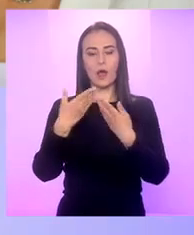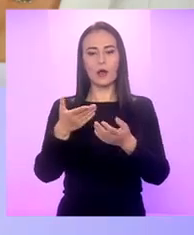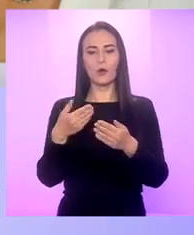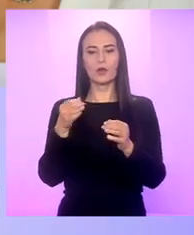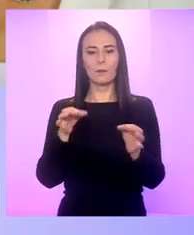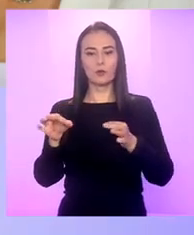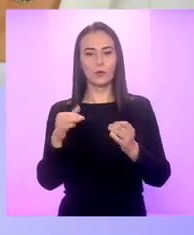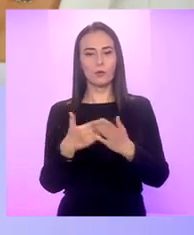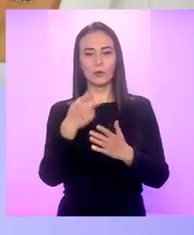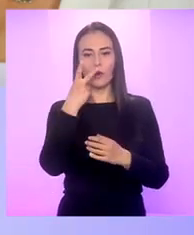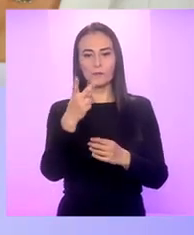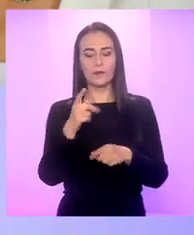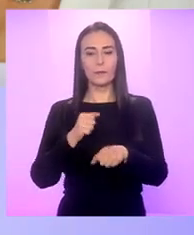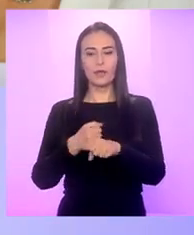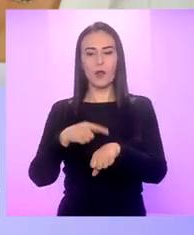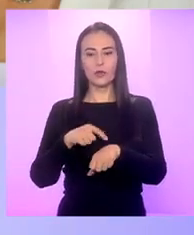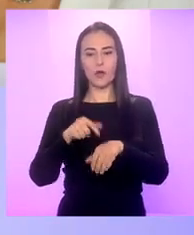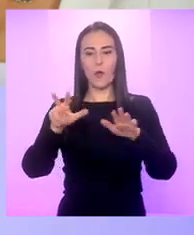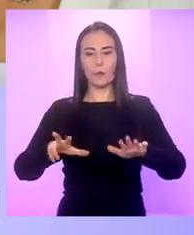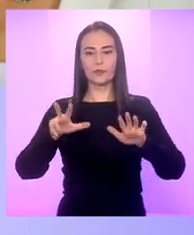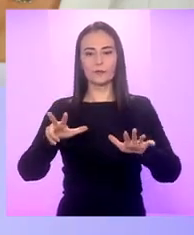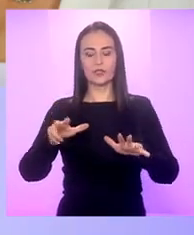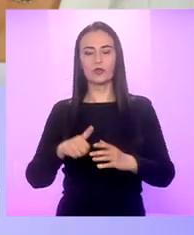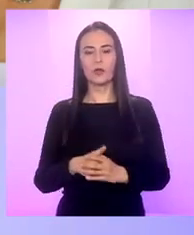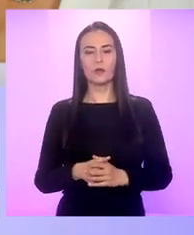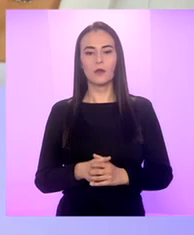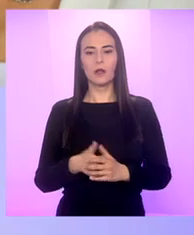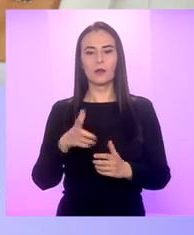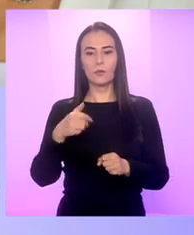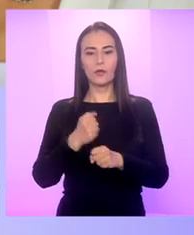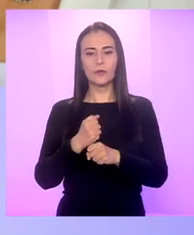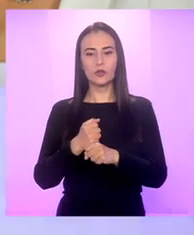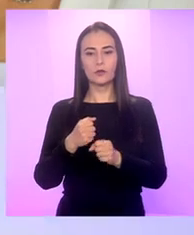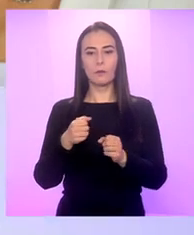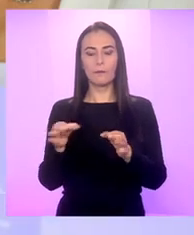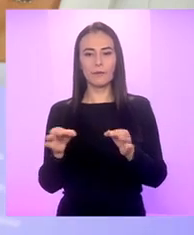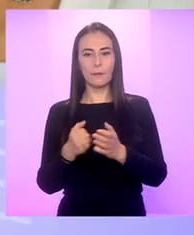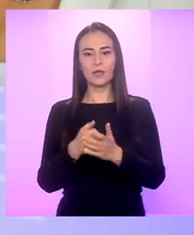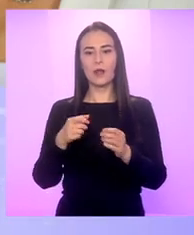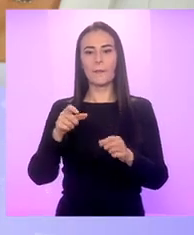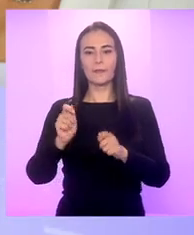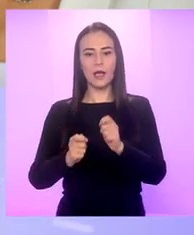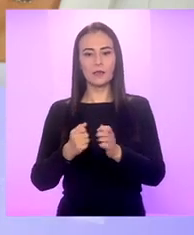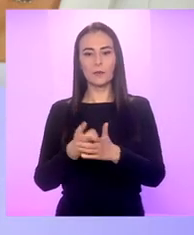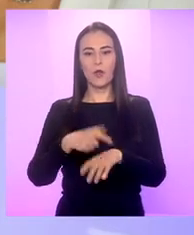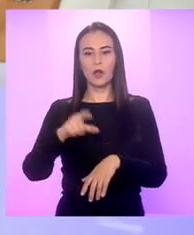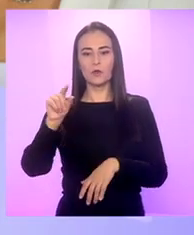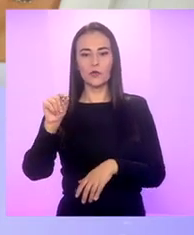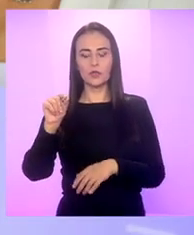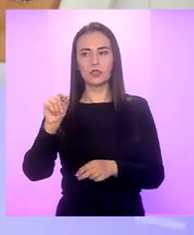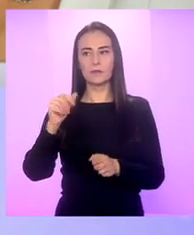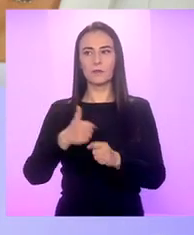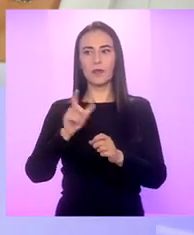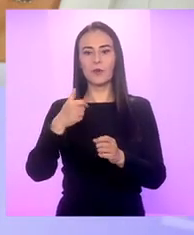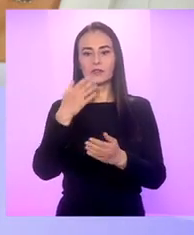ca magazinele să fie închise la ora 18:00 iar circulația la ora 20:00 din momentul în care rata de incidență